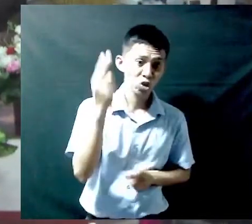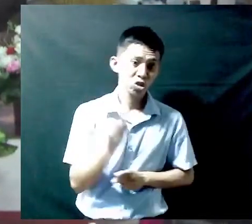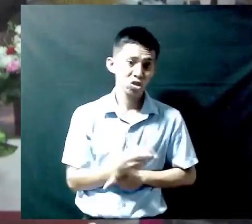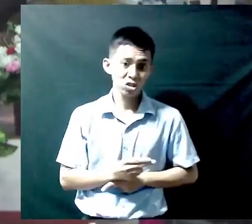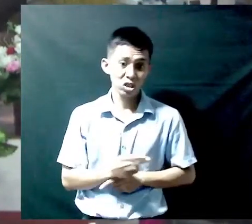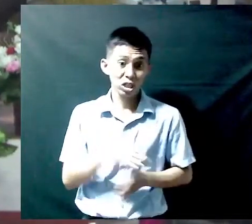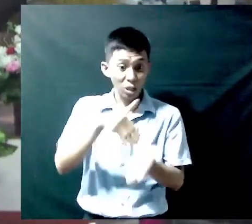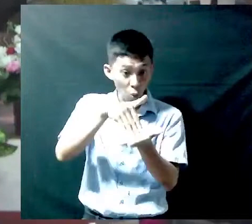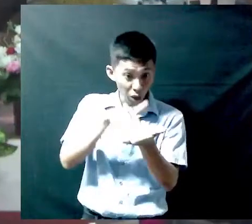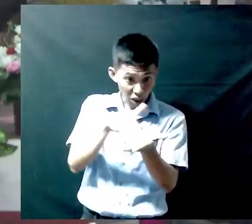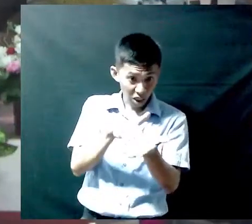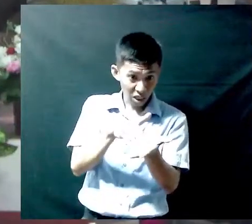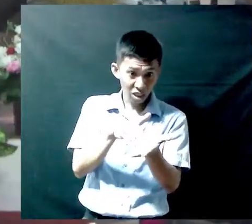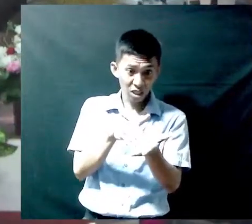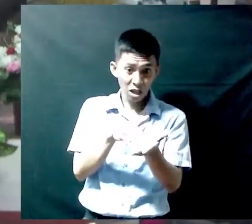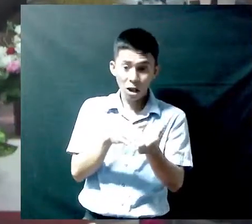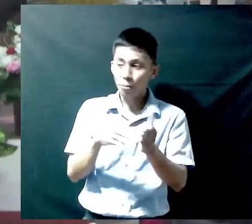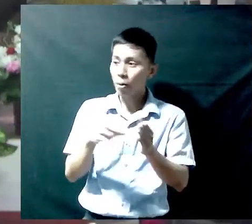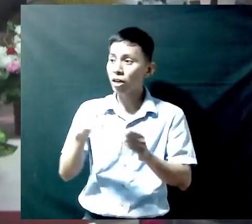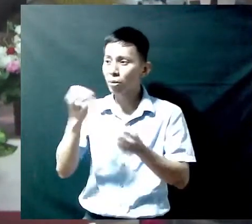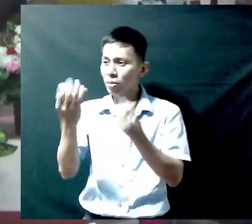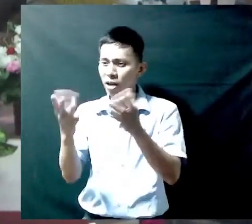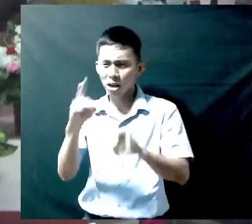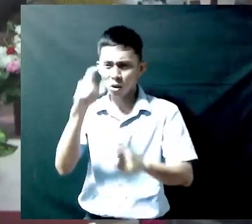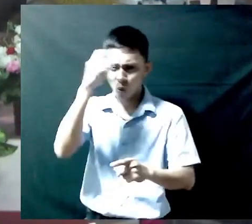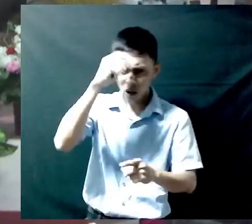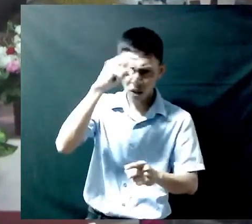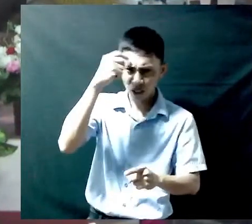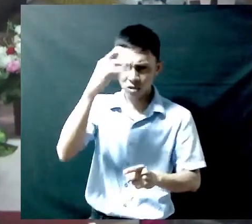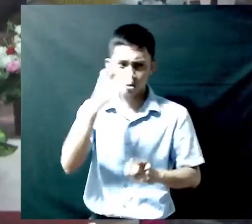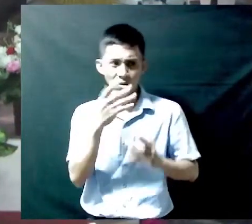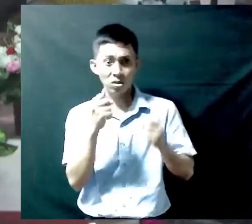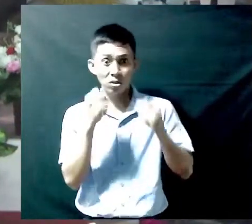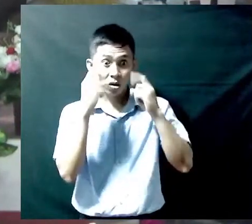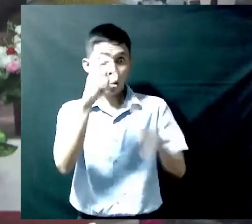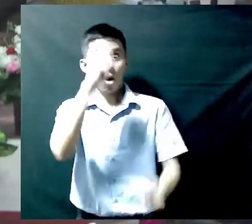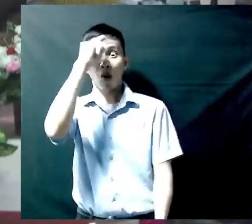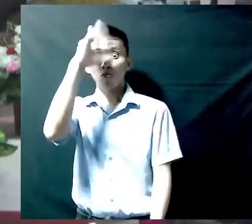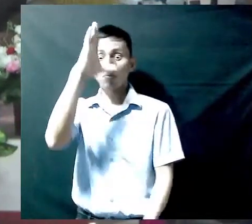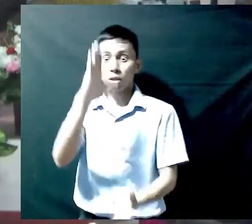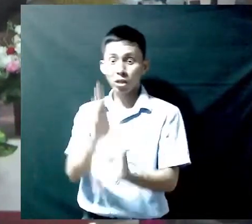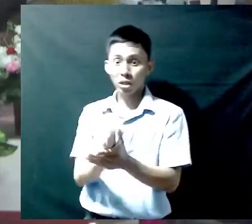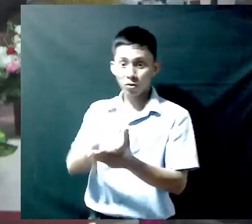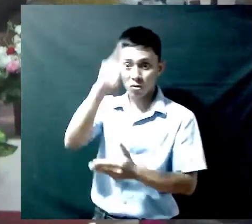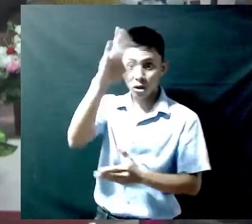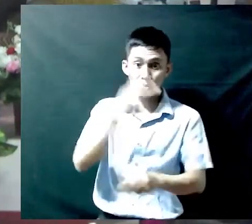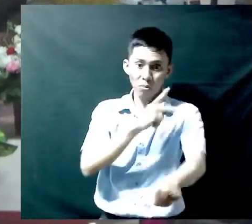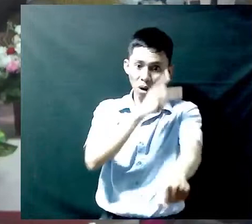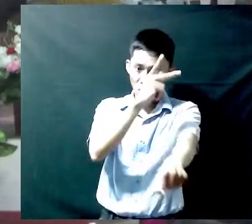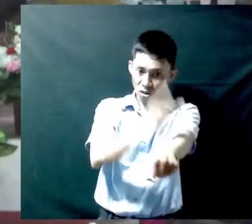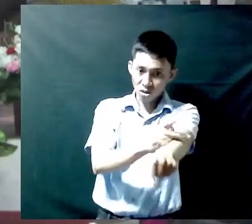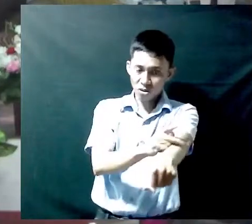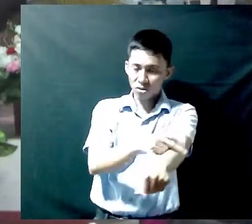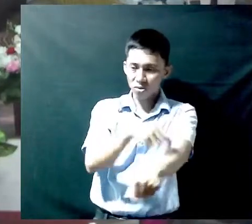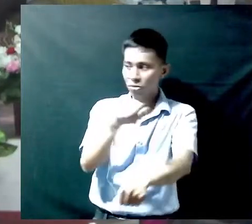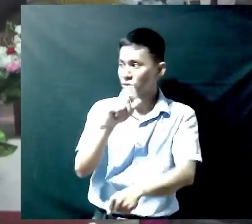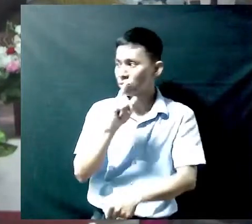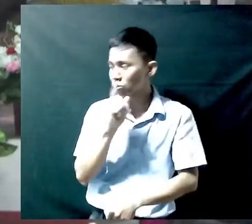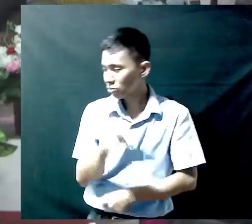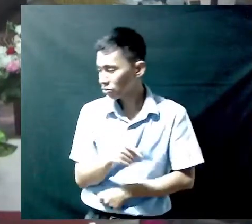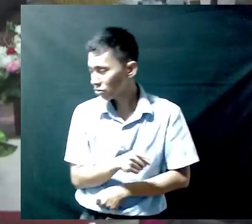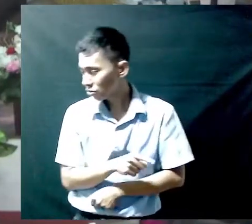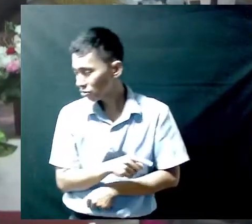The issue is, who holds your life? Because Samuel was dedicated to the